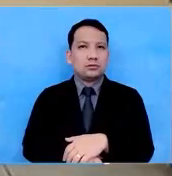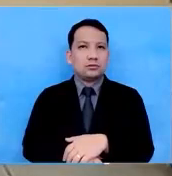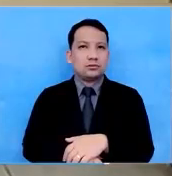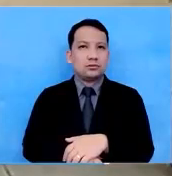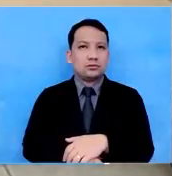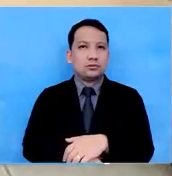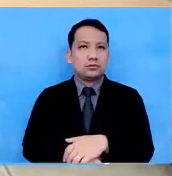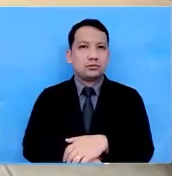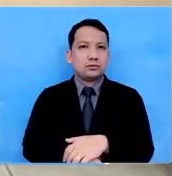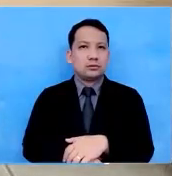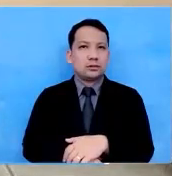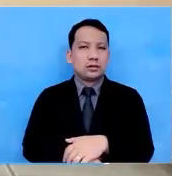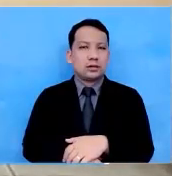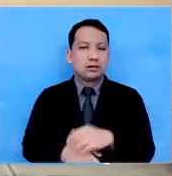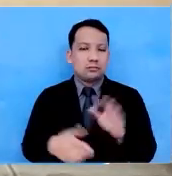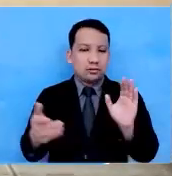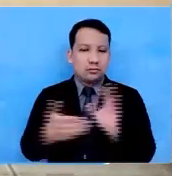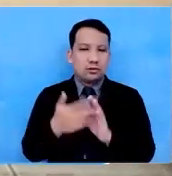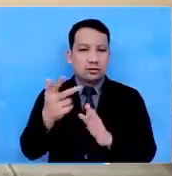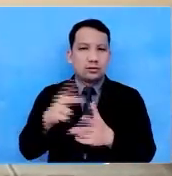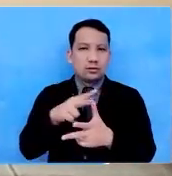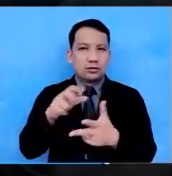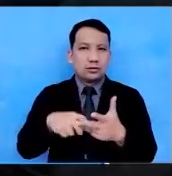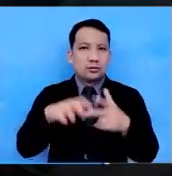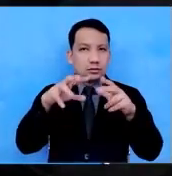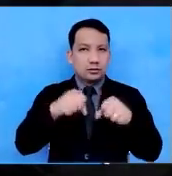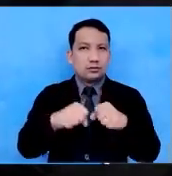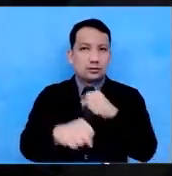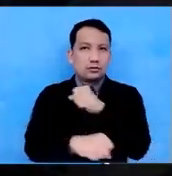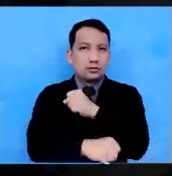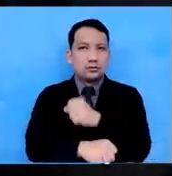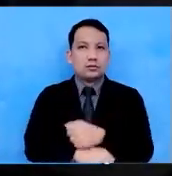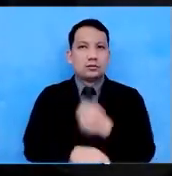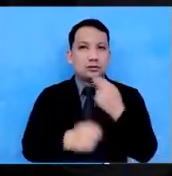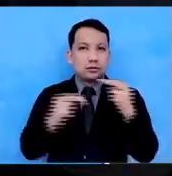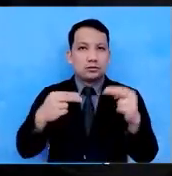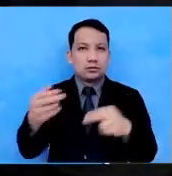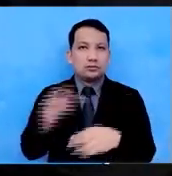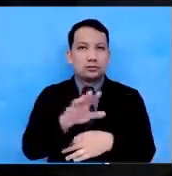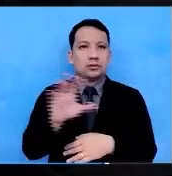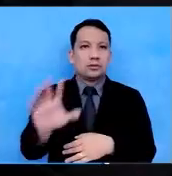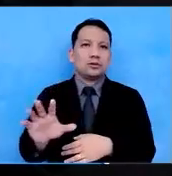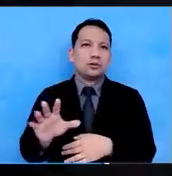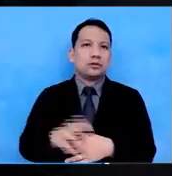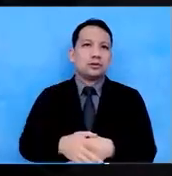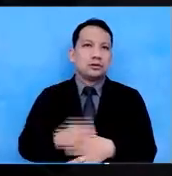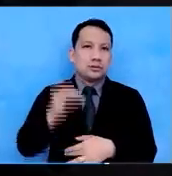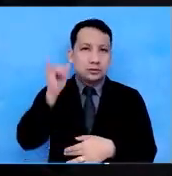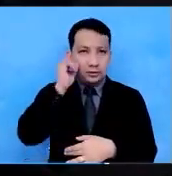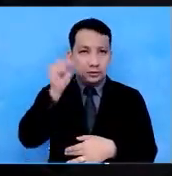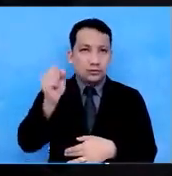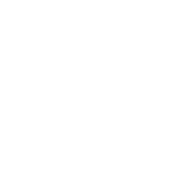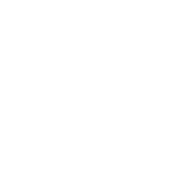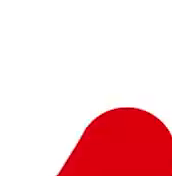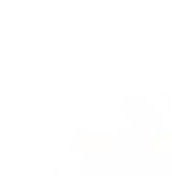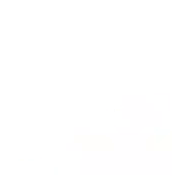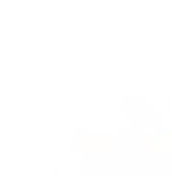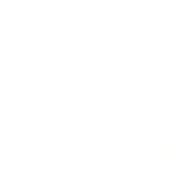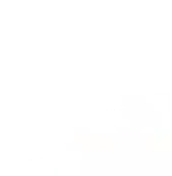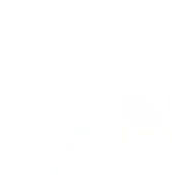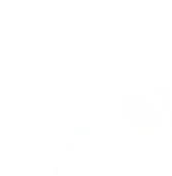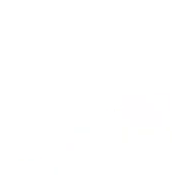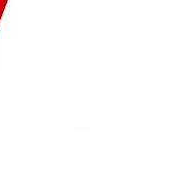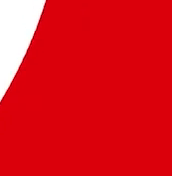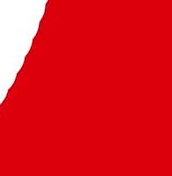ako. Nahaharap ang tatlong suspect sa kasong robbery. Nagbabalita mula sa frontline, Ian Suyu, News 5.